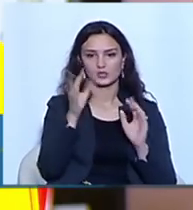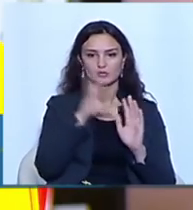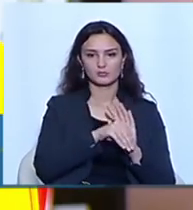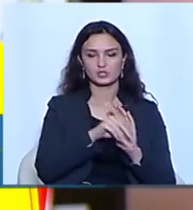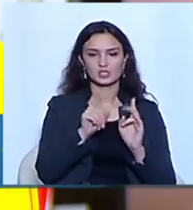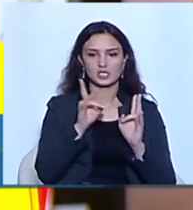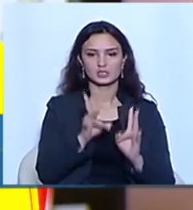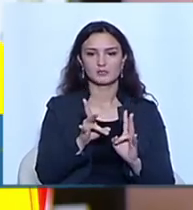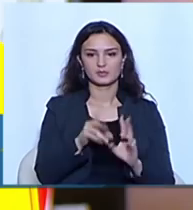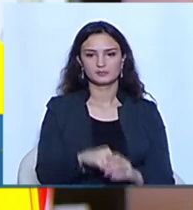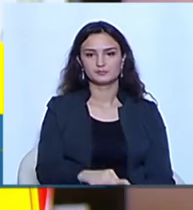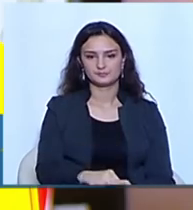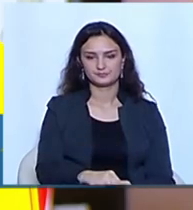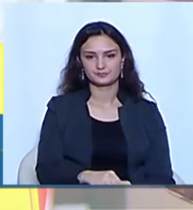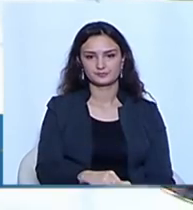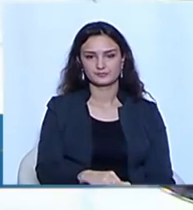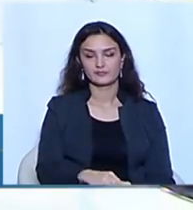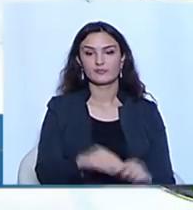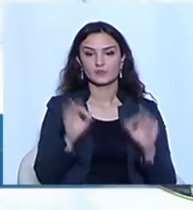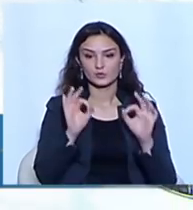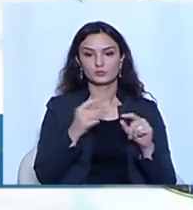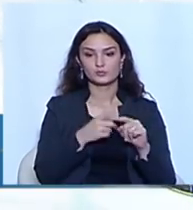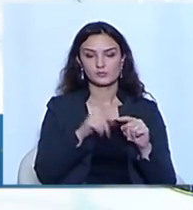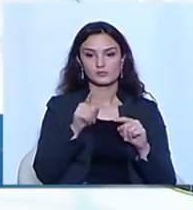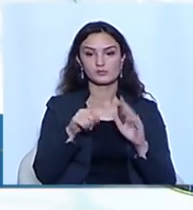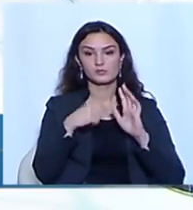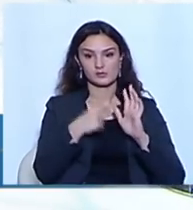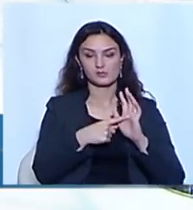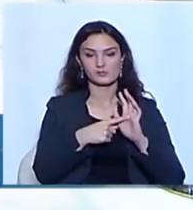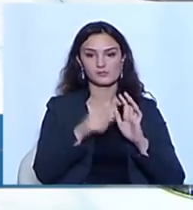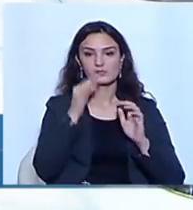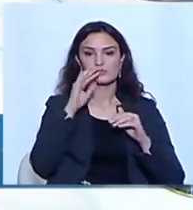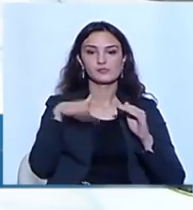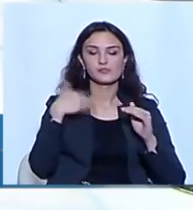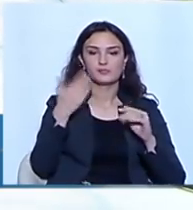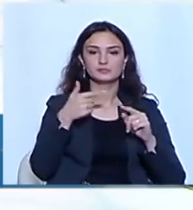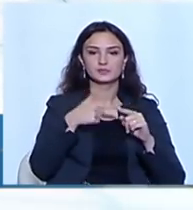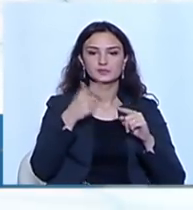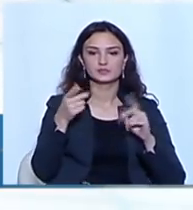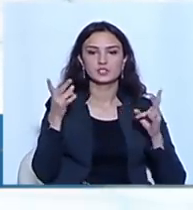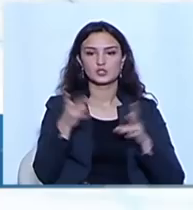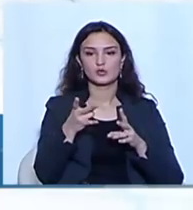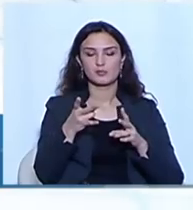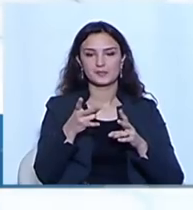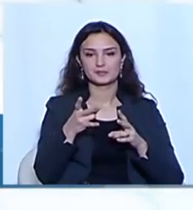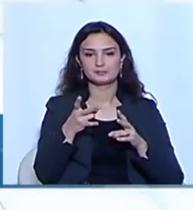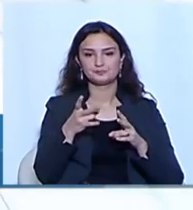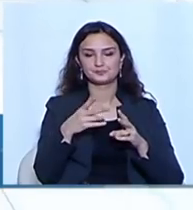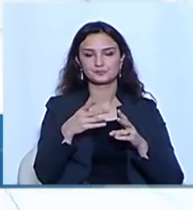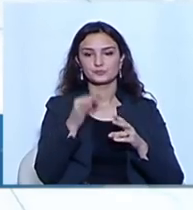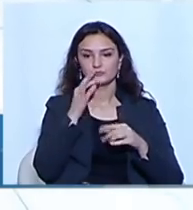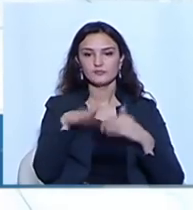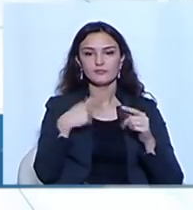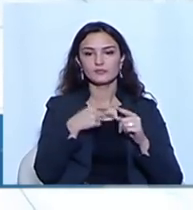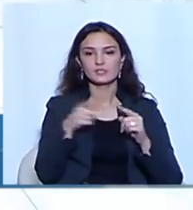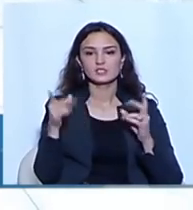საზოგადოებაში. აი ზუსტად ეს კითხვა განაპირობებს შემდეგი ეტაპის საჭიროებებს. შემდეგი